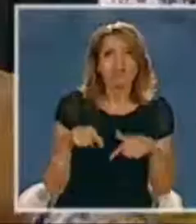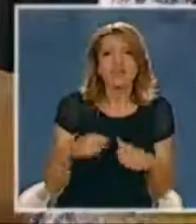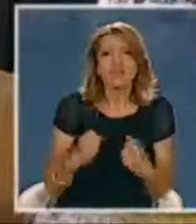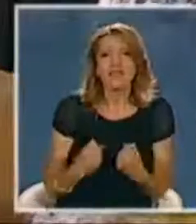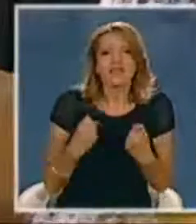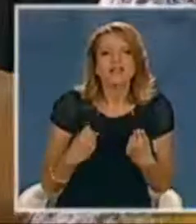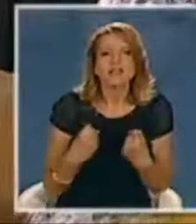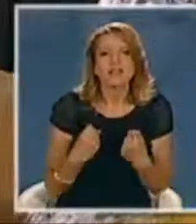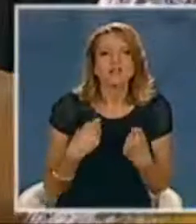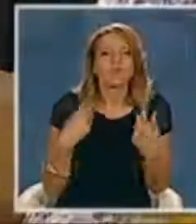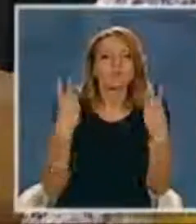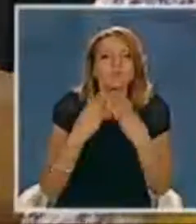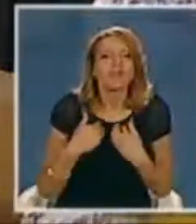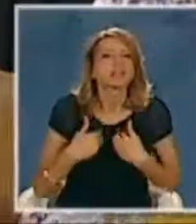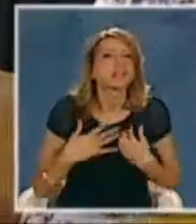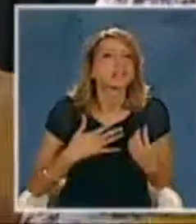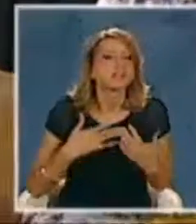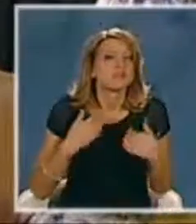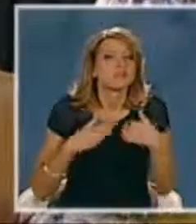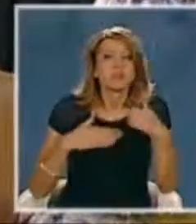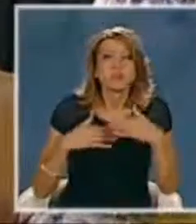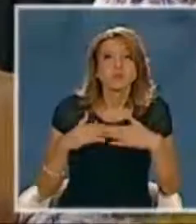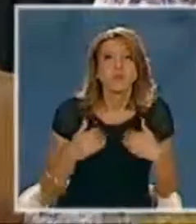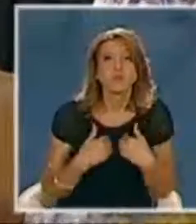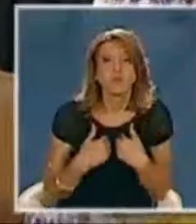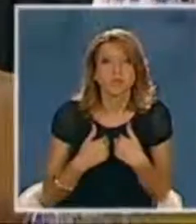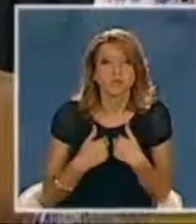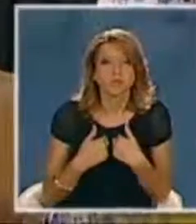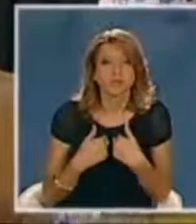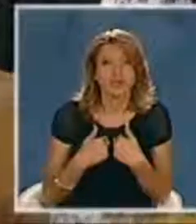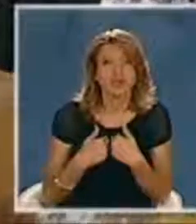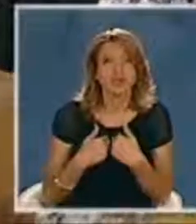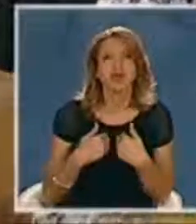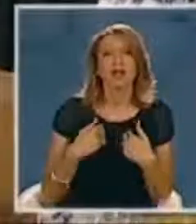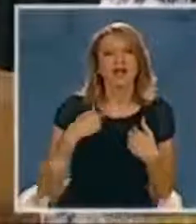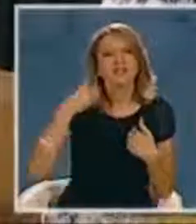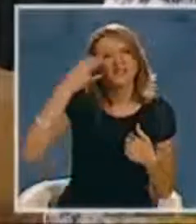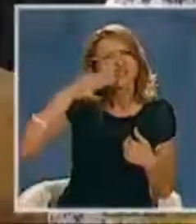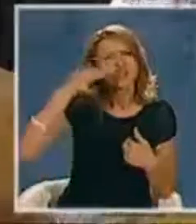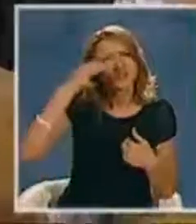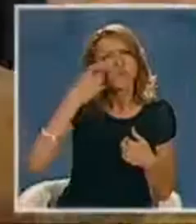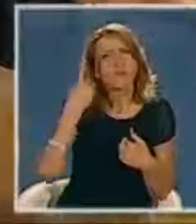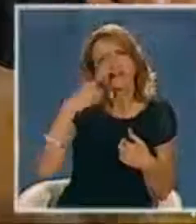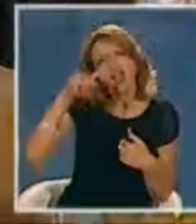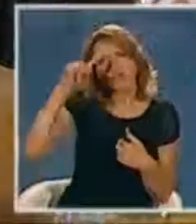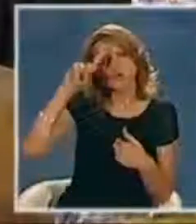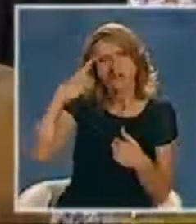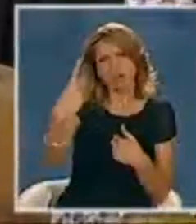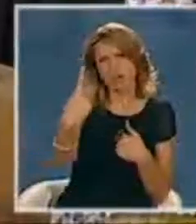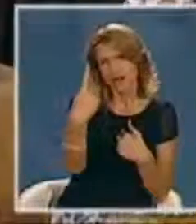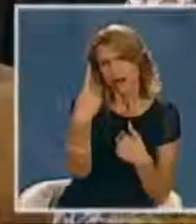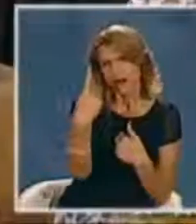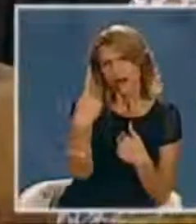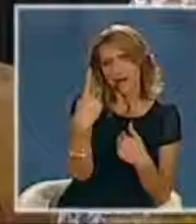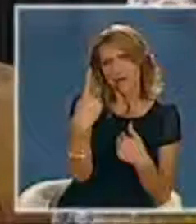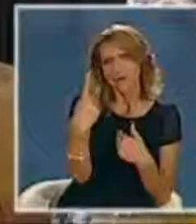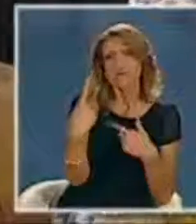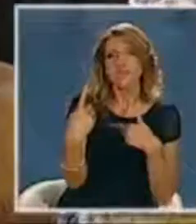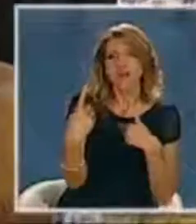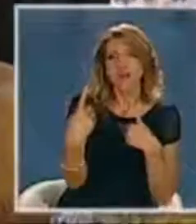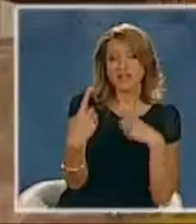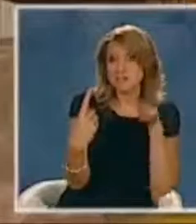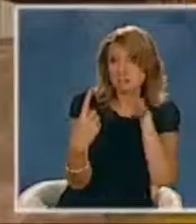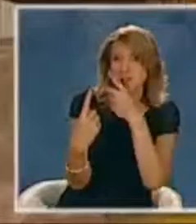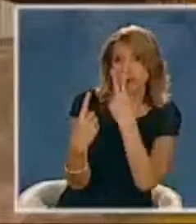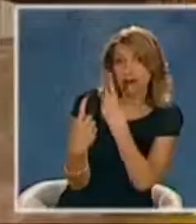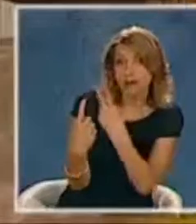неща. Имах един друг сън, една жена, сънувам една много тъмна улица, сънувам една жена, застанала в дъното. И аз се спрях да погледна,